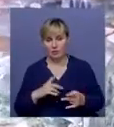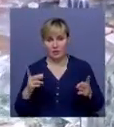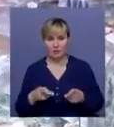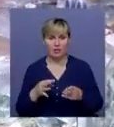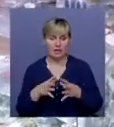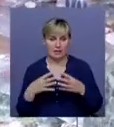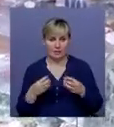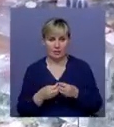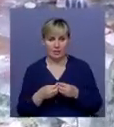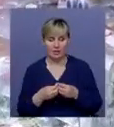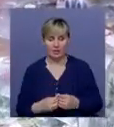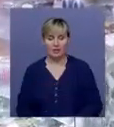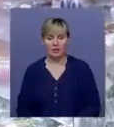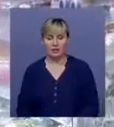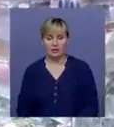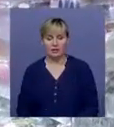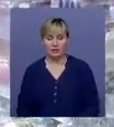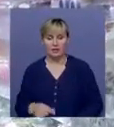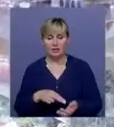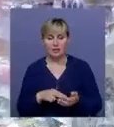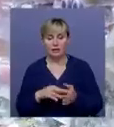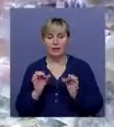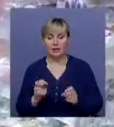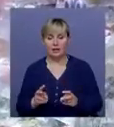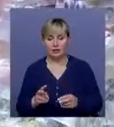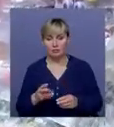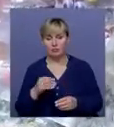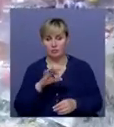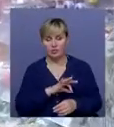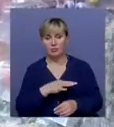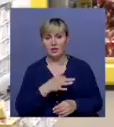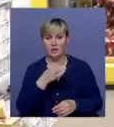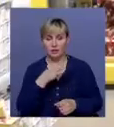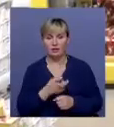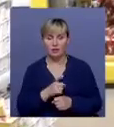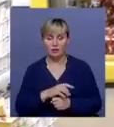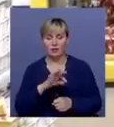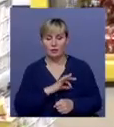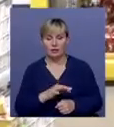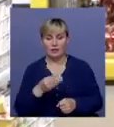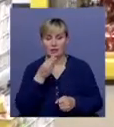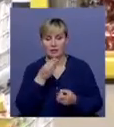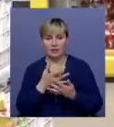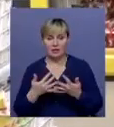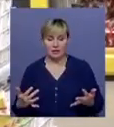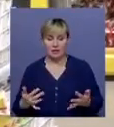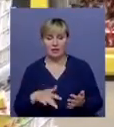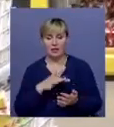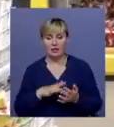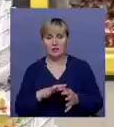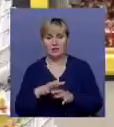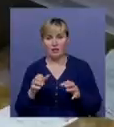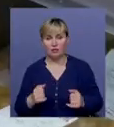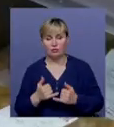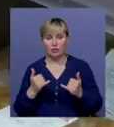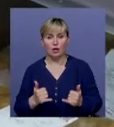для семьи. Угу. Как вам цены вообще? Приемлемо, мне нравится очень. Ценам на продовольственные товары городские власти